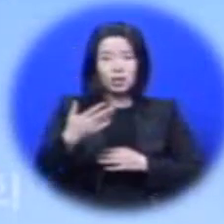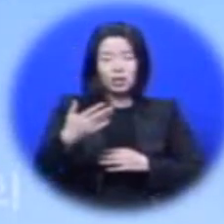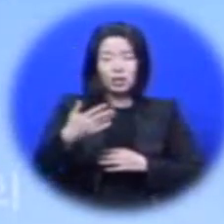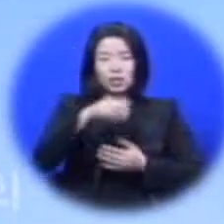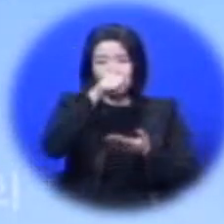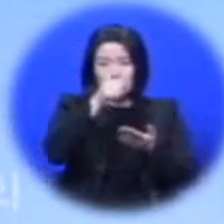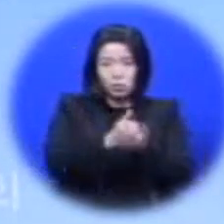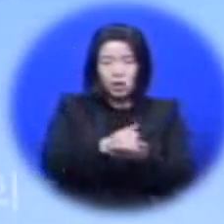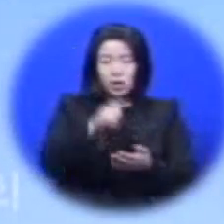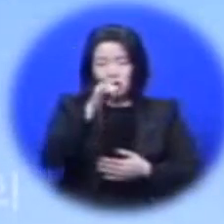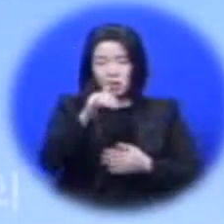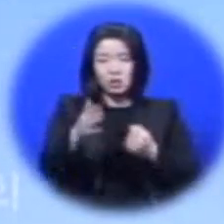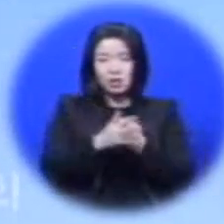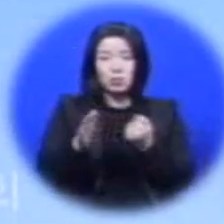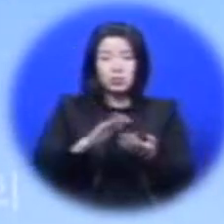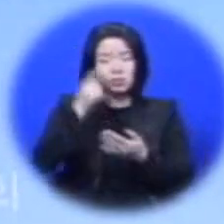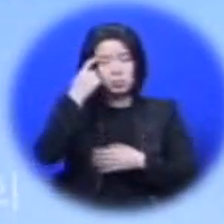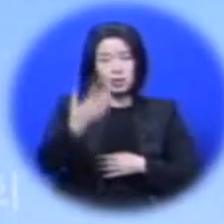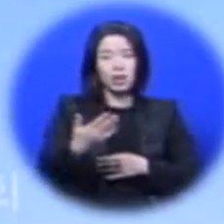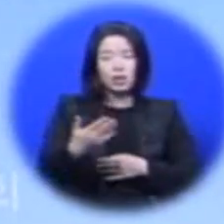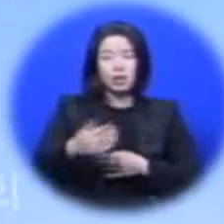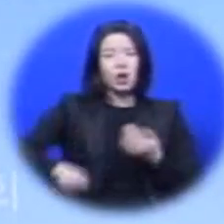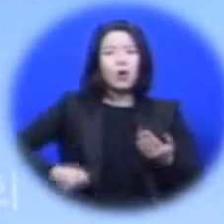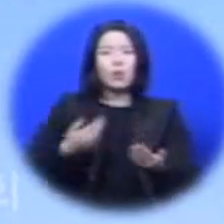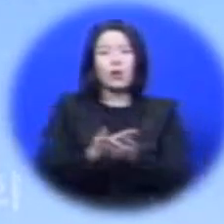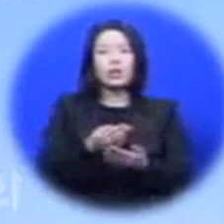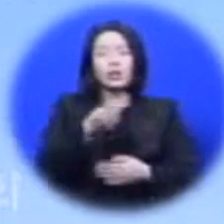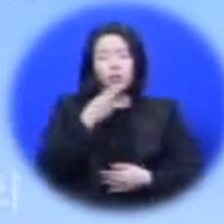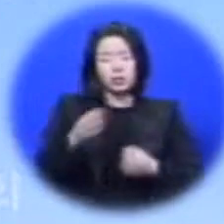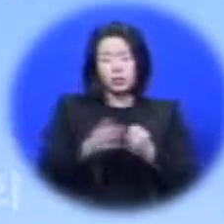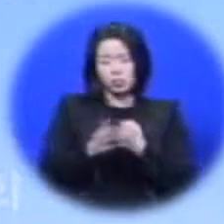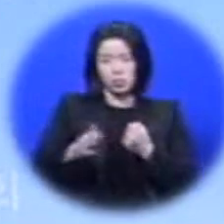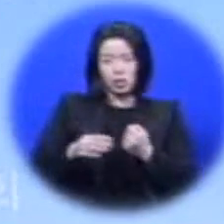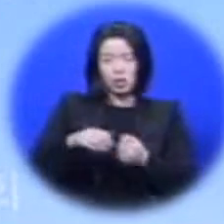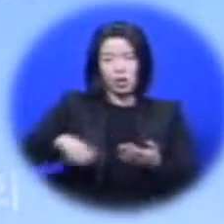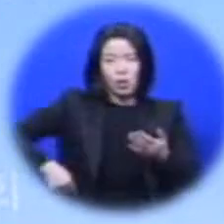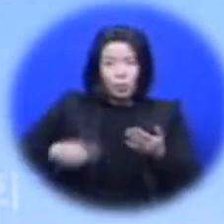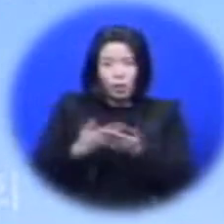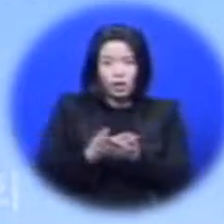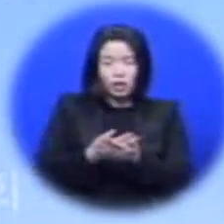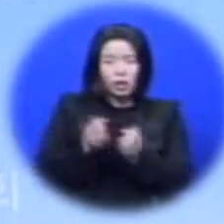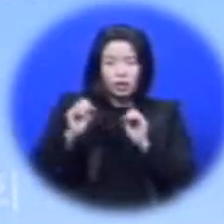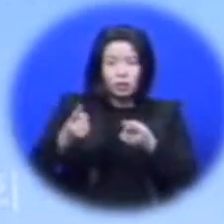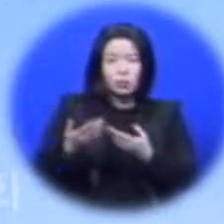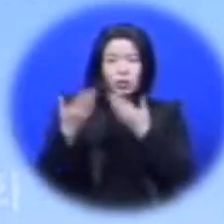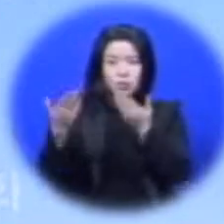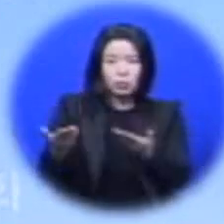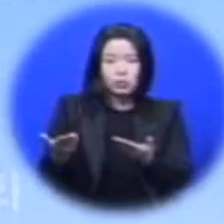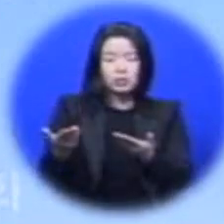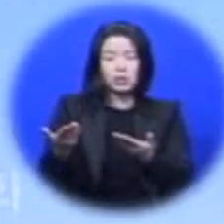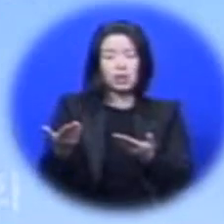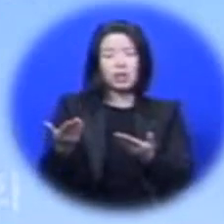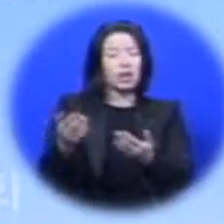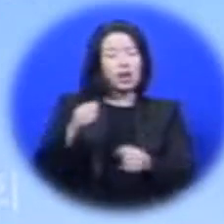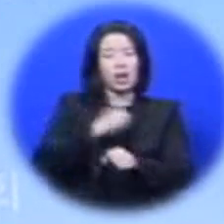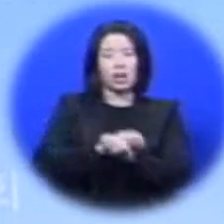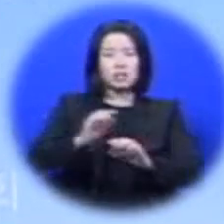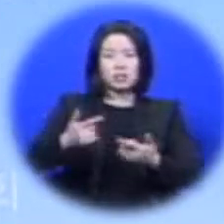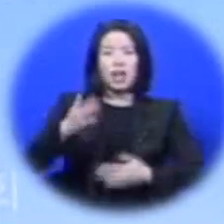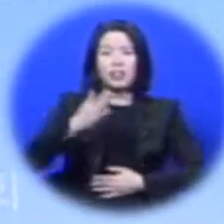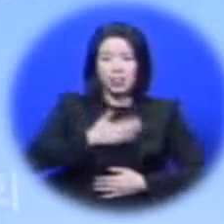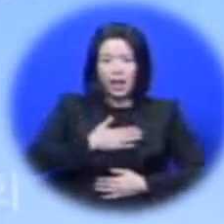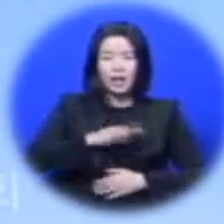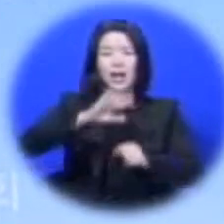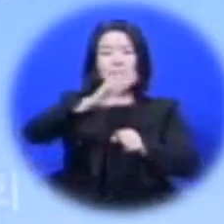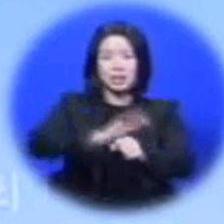겁니까? 회개하지 않았기 때문에. 회개할 기회를 그렇게 주셨는데도 내가 잘못했습니다.